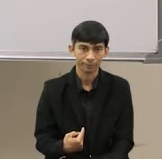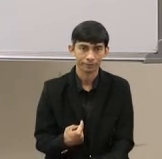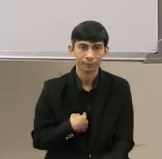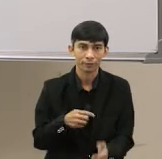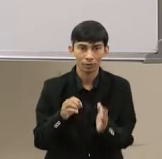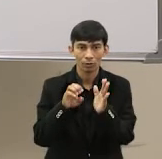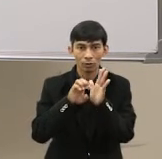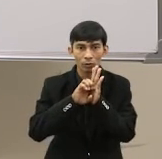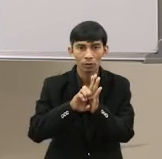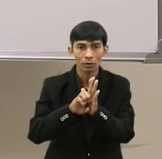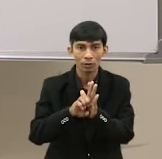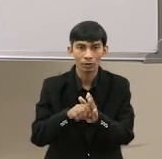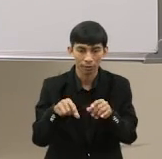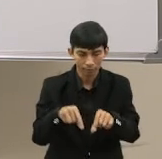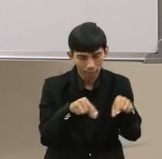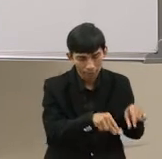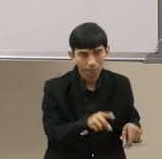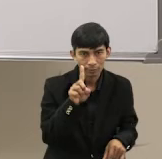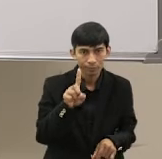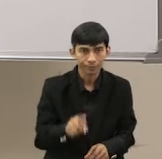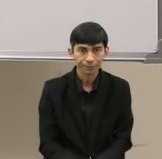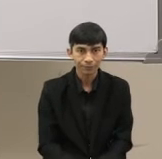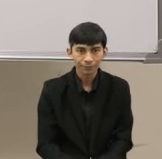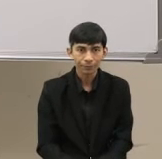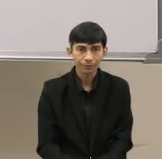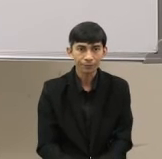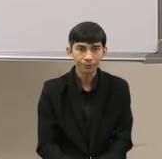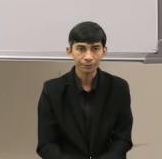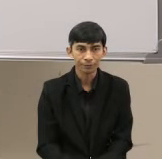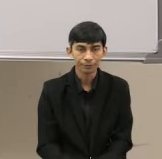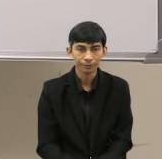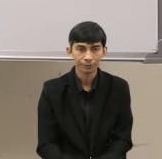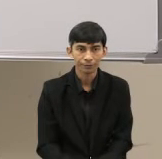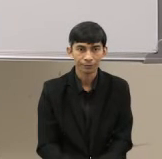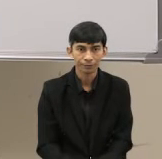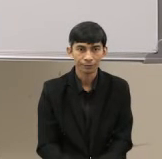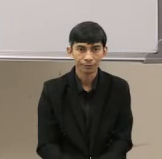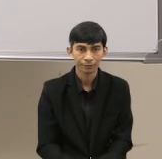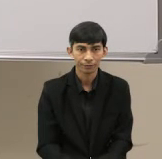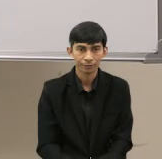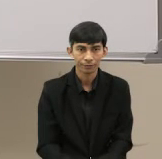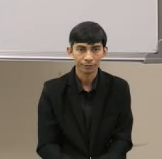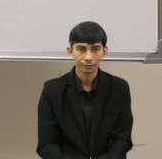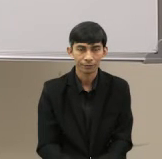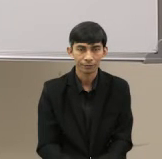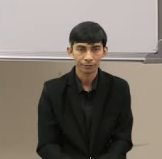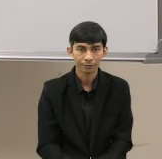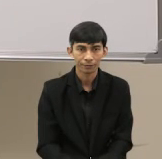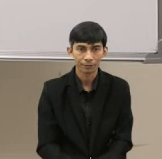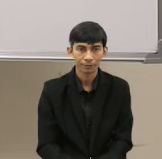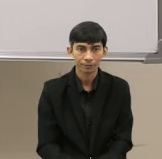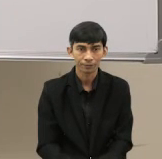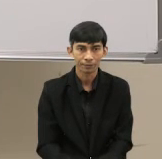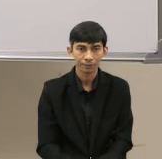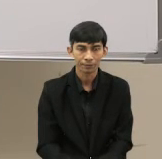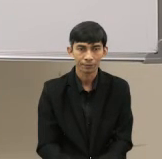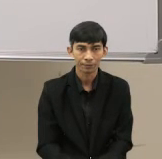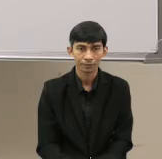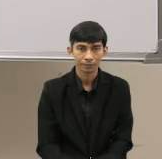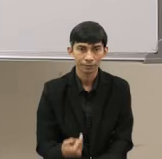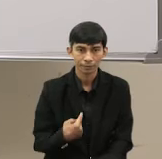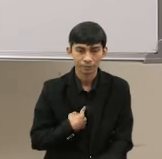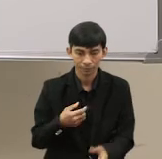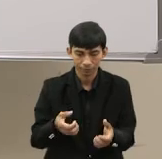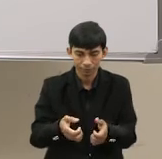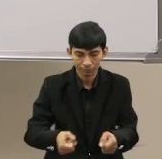này muối, nẹt khú cho lấy nằm một phá, nẹt khú tha nè cứ miên ba sợi chấm nồn